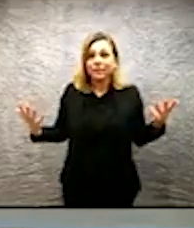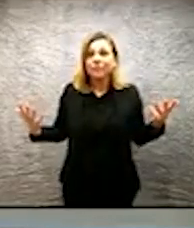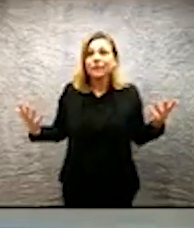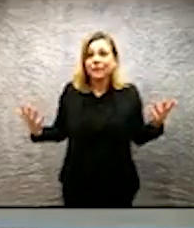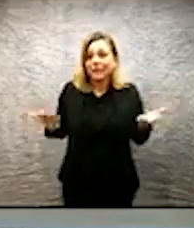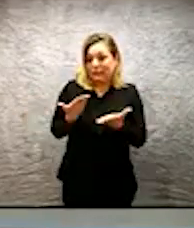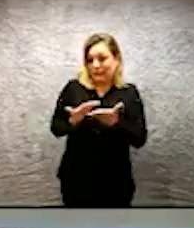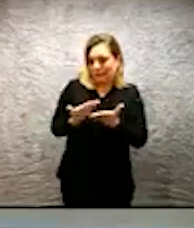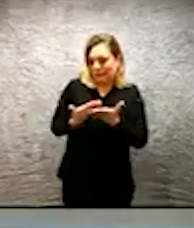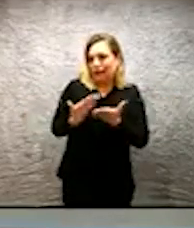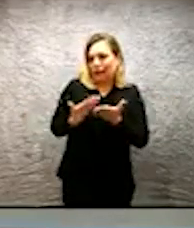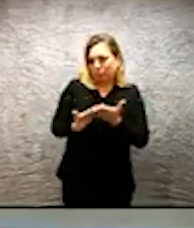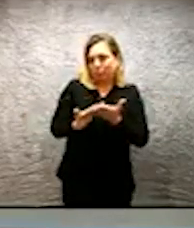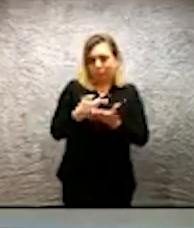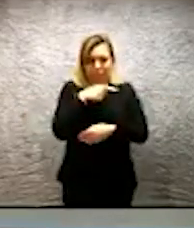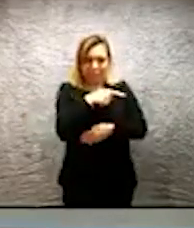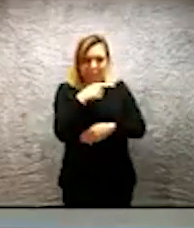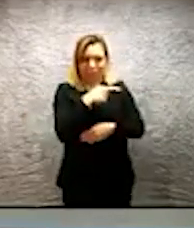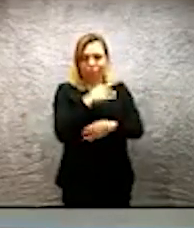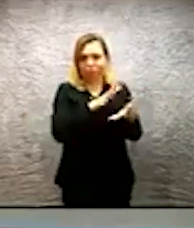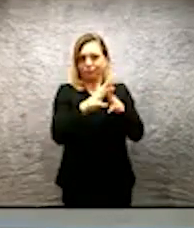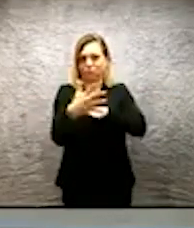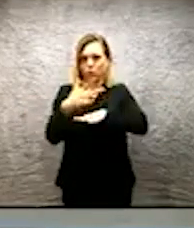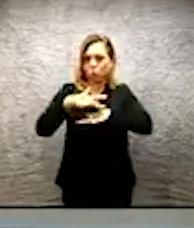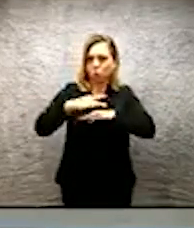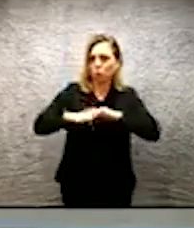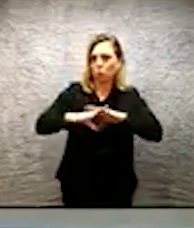cette mise en place effective du centre